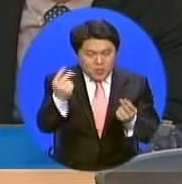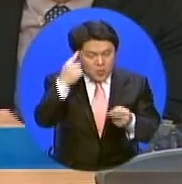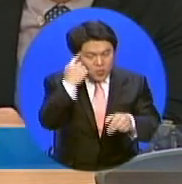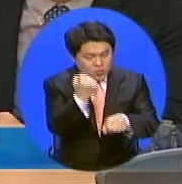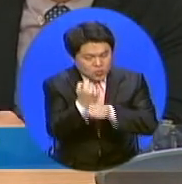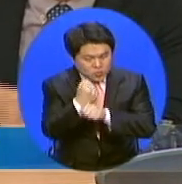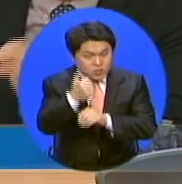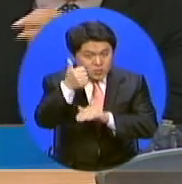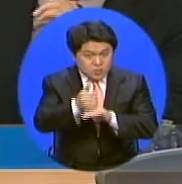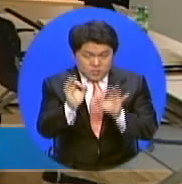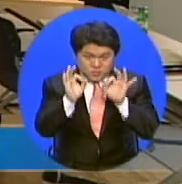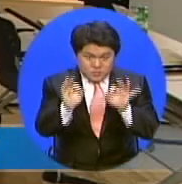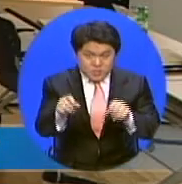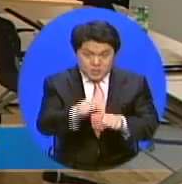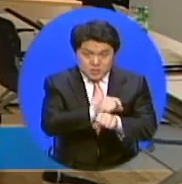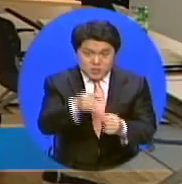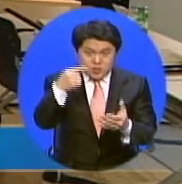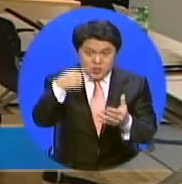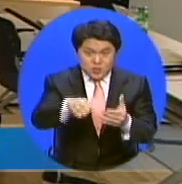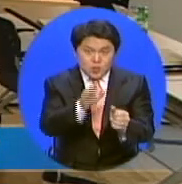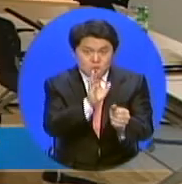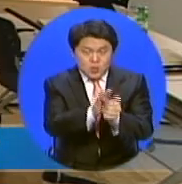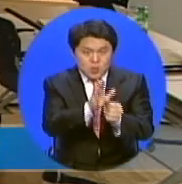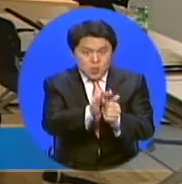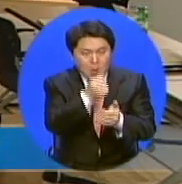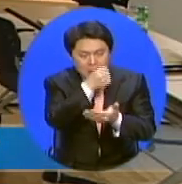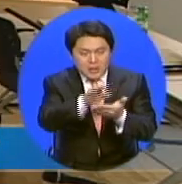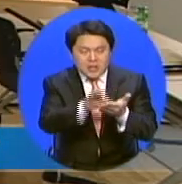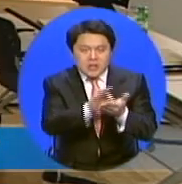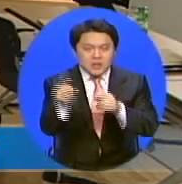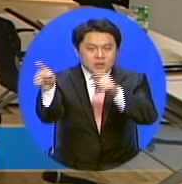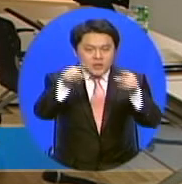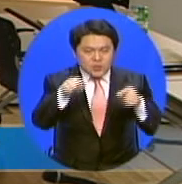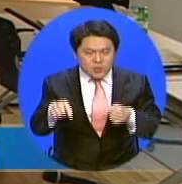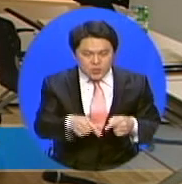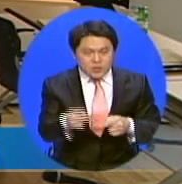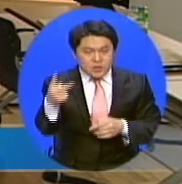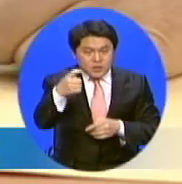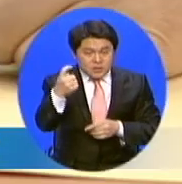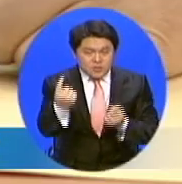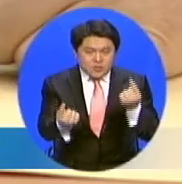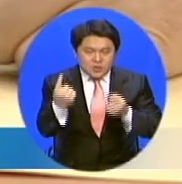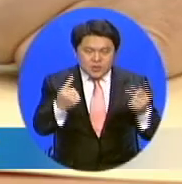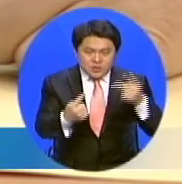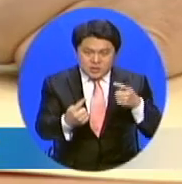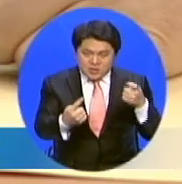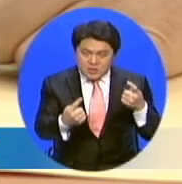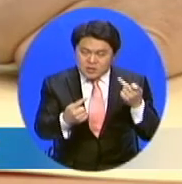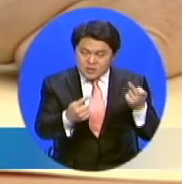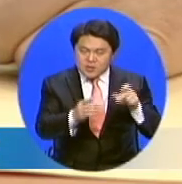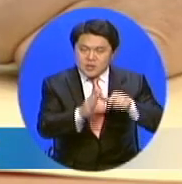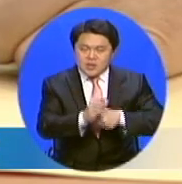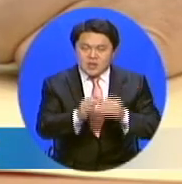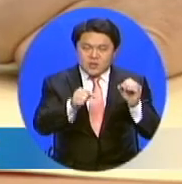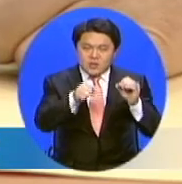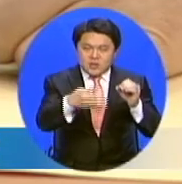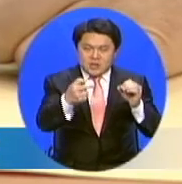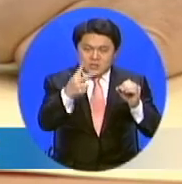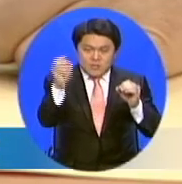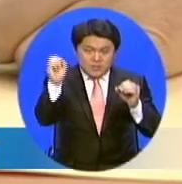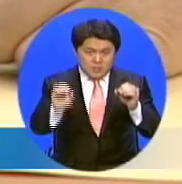따르면 특수교육 예산 지원 비율은 전국 평균 2011년 대비 2012년 0.42%